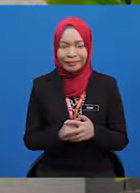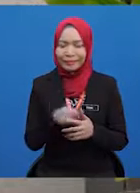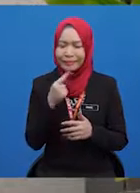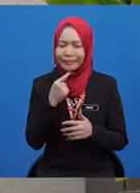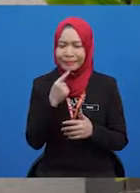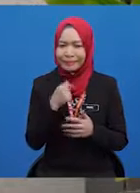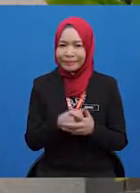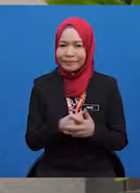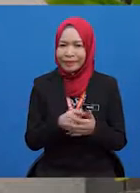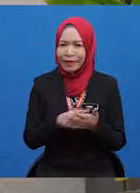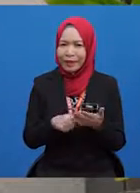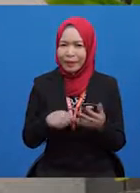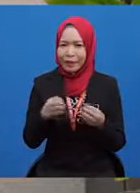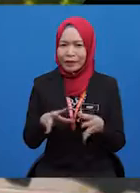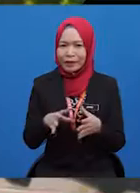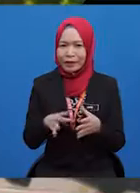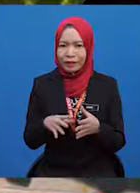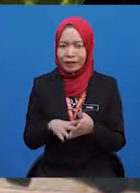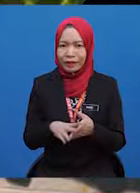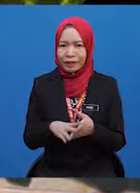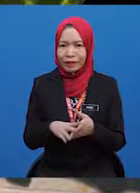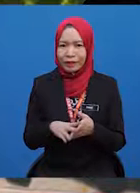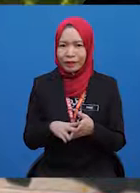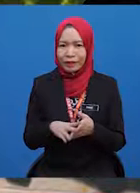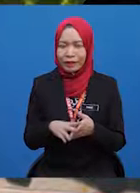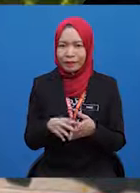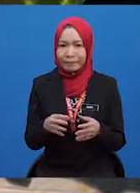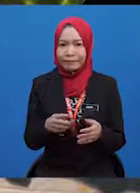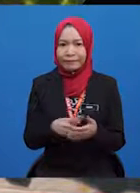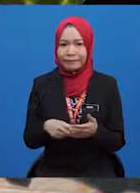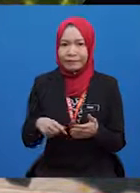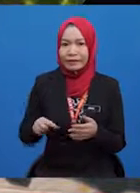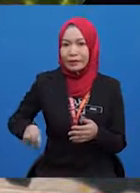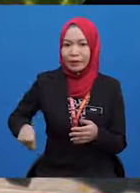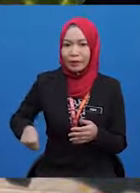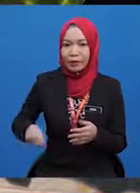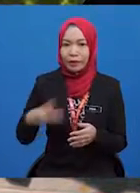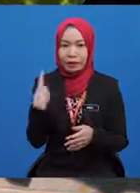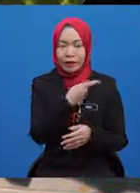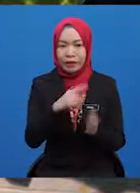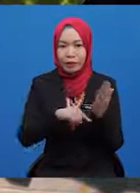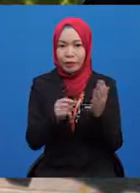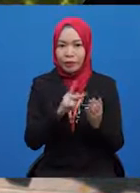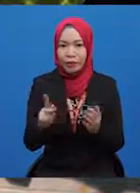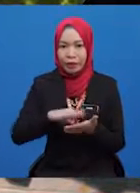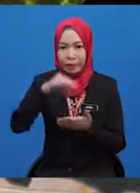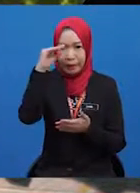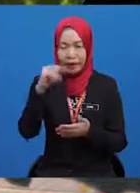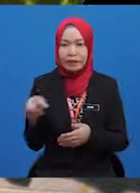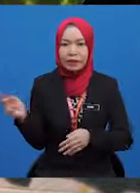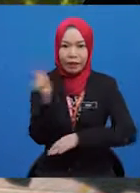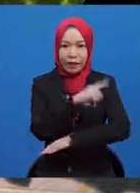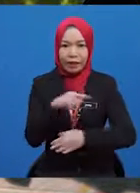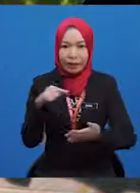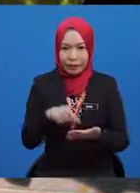Apa yang akan kita belajar pada hari ini ya? Oh, sebelum kita mulakan pembelajaran kita pada hari ini,